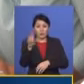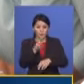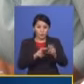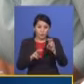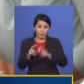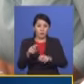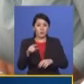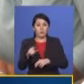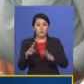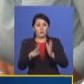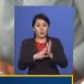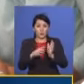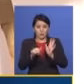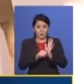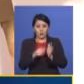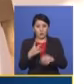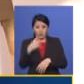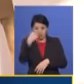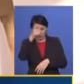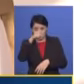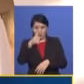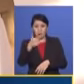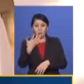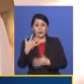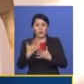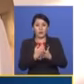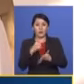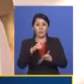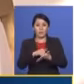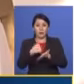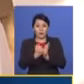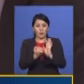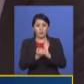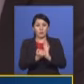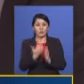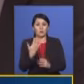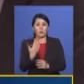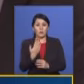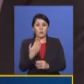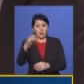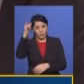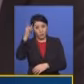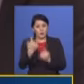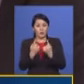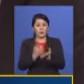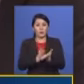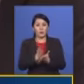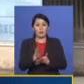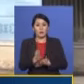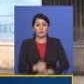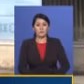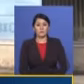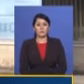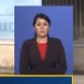институты 1962 жылдан бері 50-ден астам жетістігін патенттеді. Оның 5-еуі ірі қараны өсіру бағытында екен. Аманжол